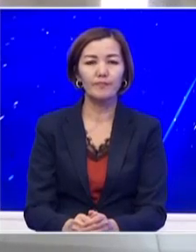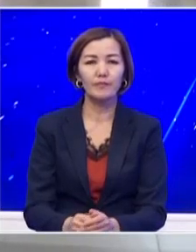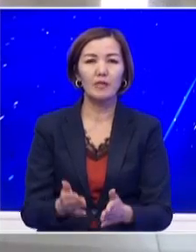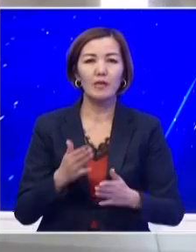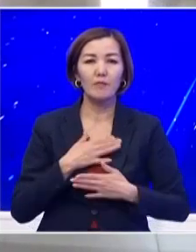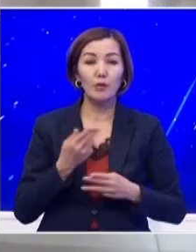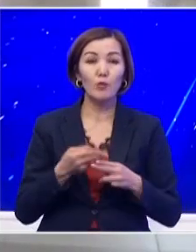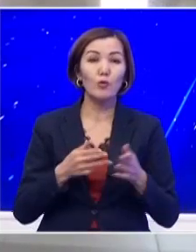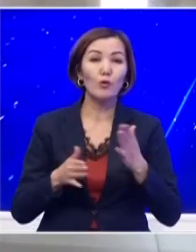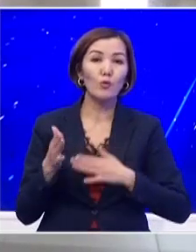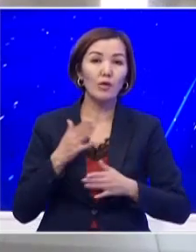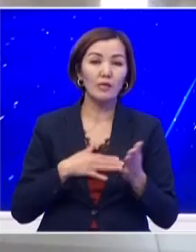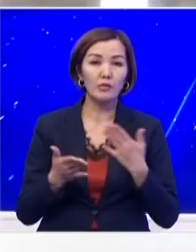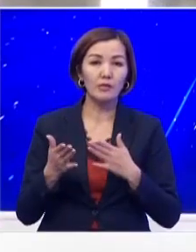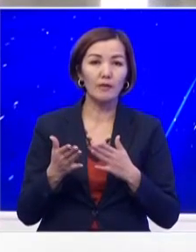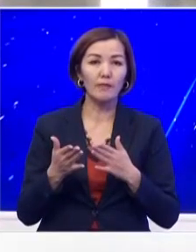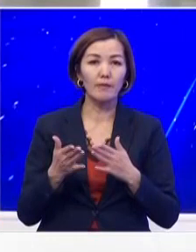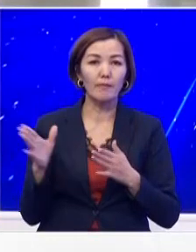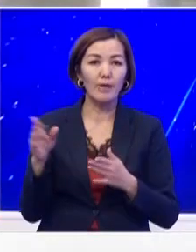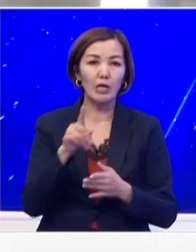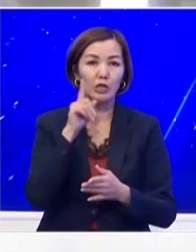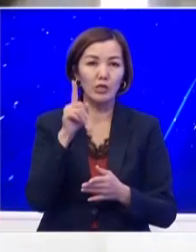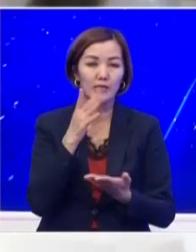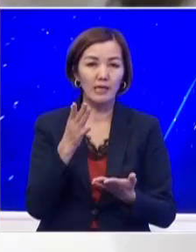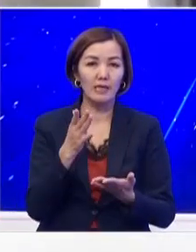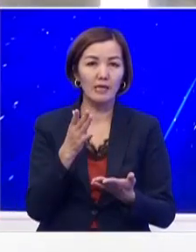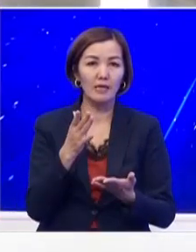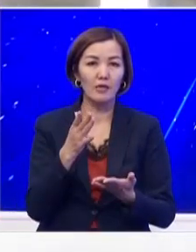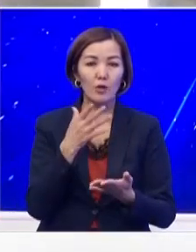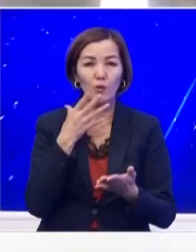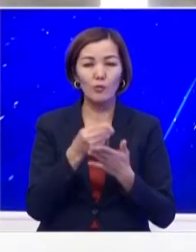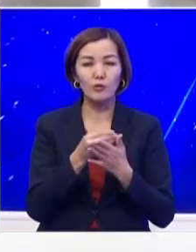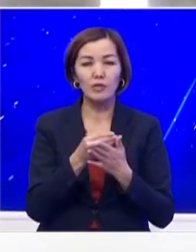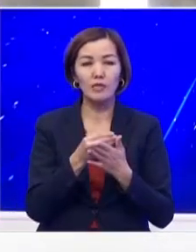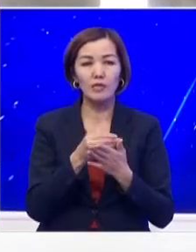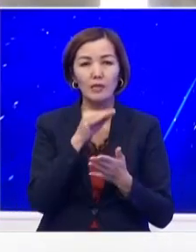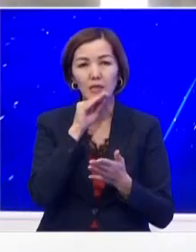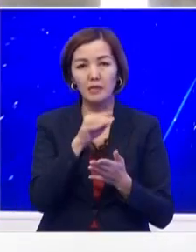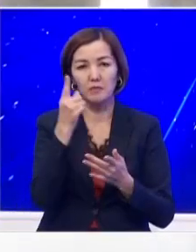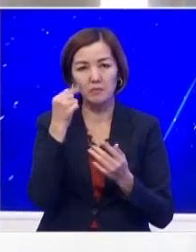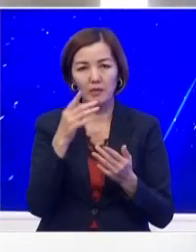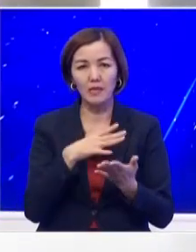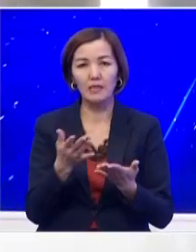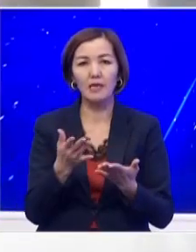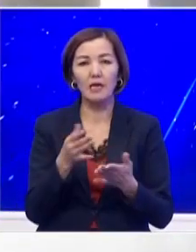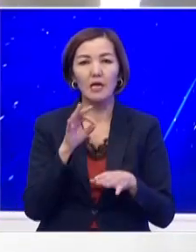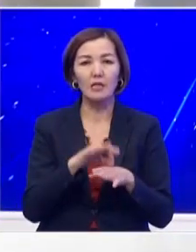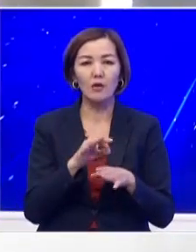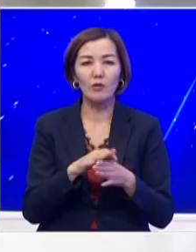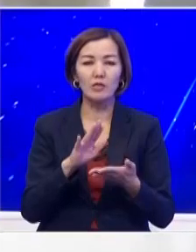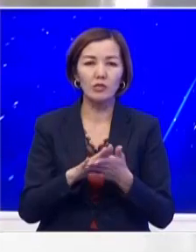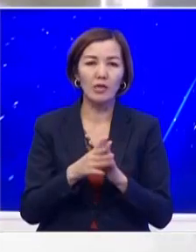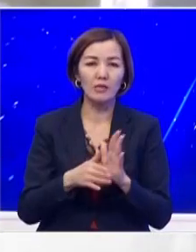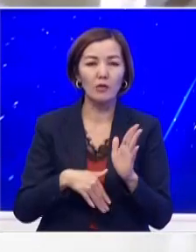Мен өте қуаныштымын. Мұндағы мамандардың дені жас мамандар. Бәрі өз кәсіптерінің білгірі екені көрініп тұр. Науқастарға да жайлы